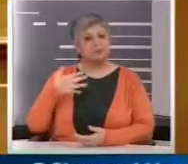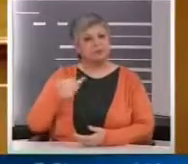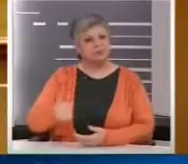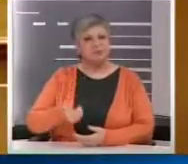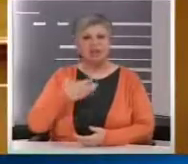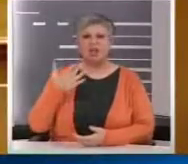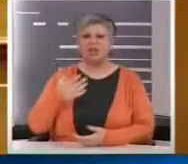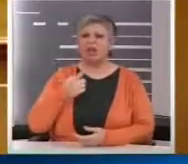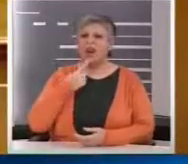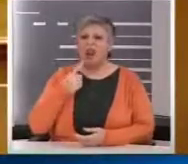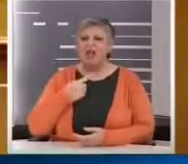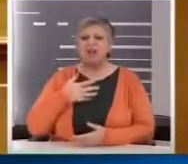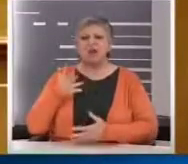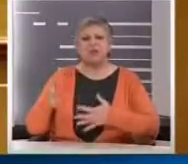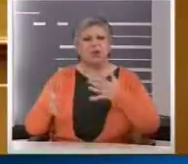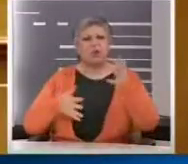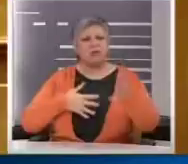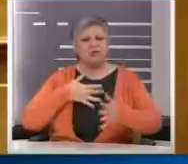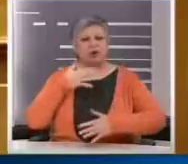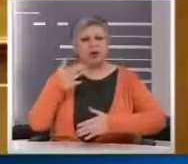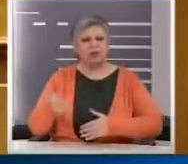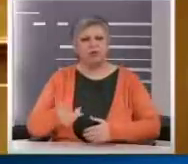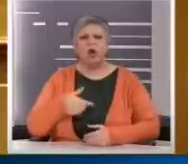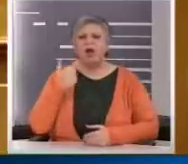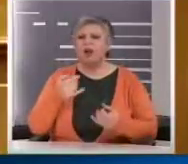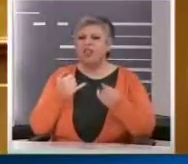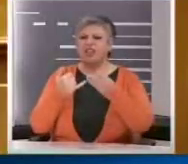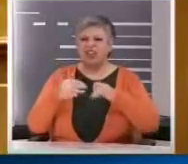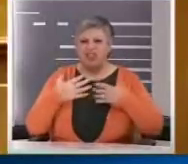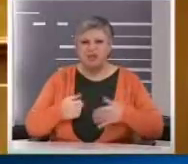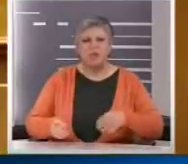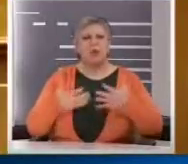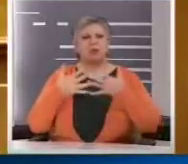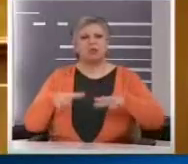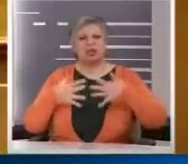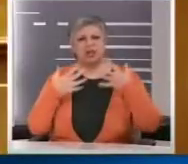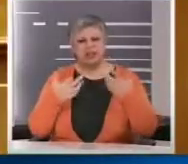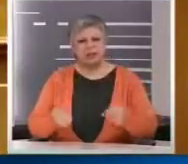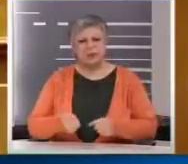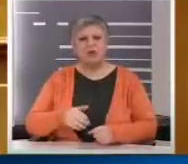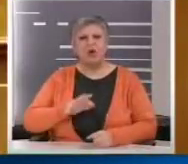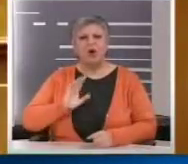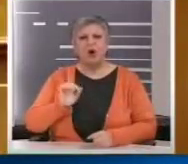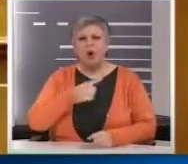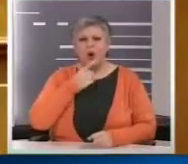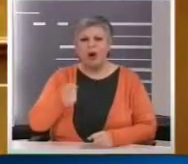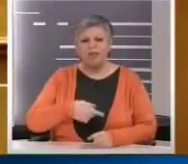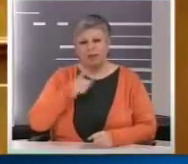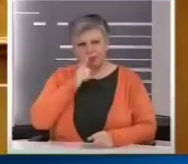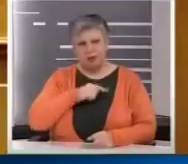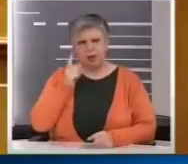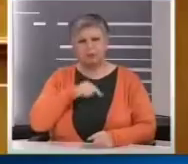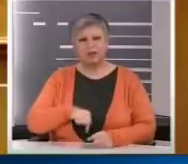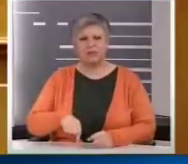μιλάτε για καρανίκες, για τόνα, για τάλο, για ξαδέρφους, για συγγενείς κτλ. Που είναι ψευτιές από πάνω μέχρι κάτω όλα.